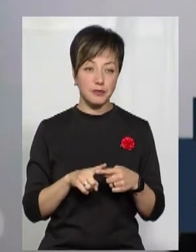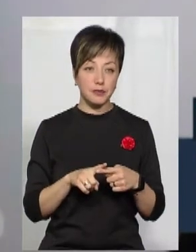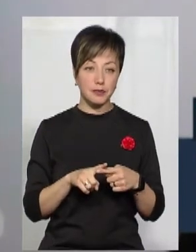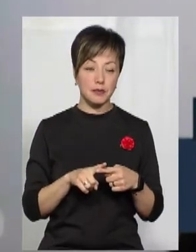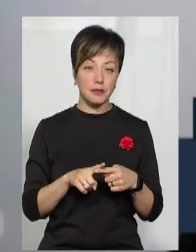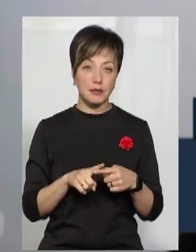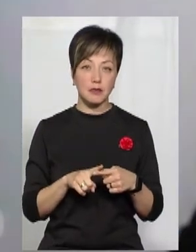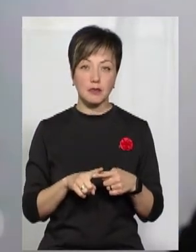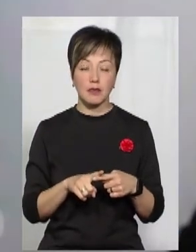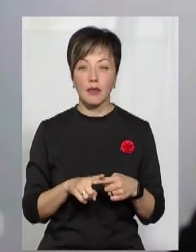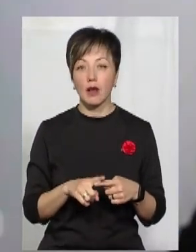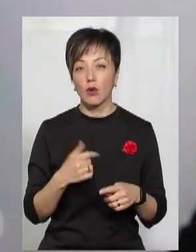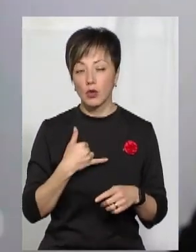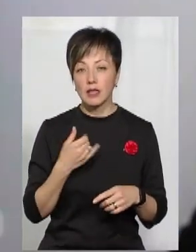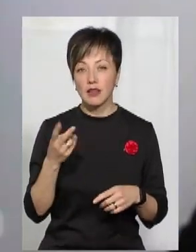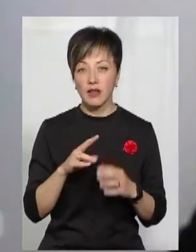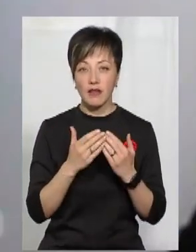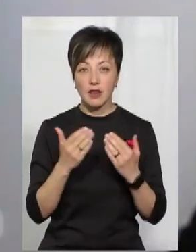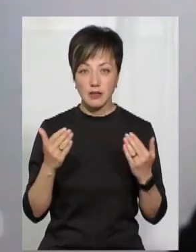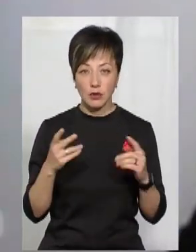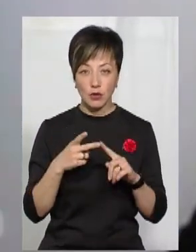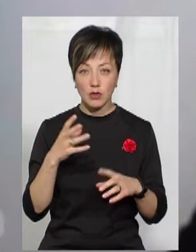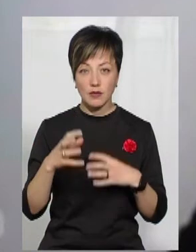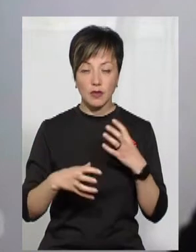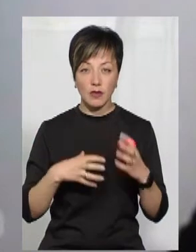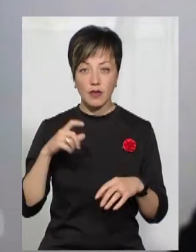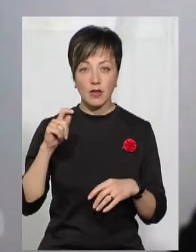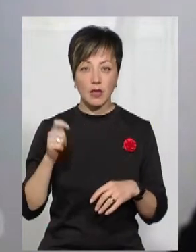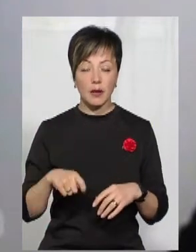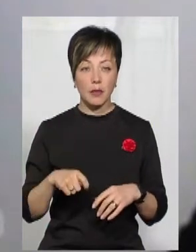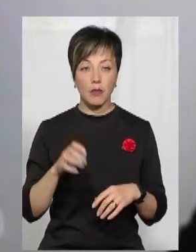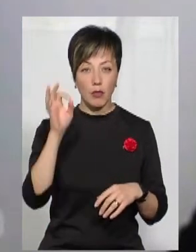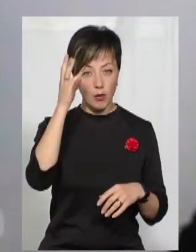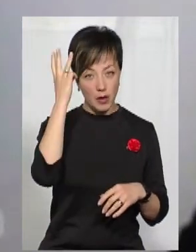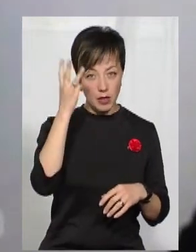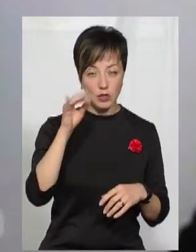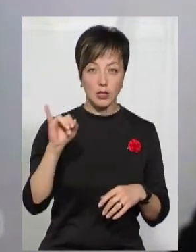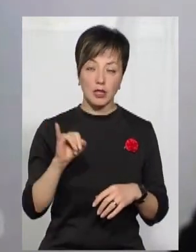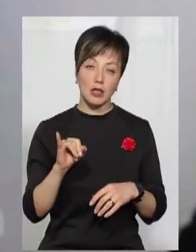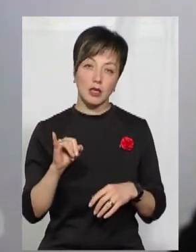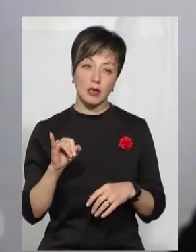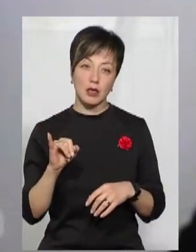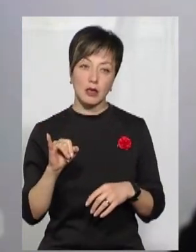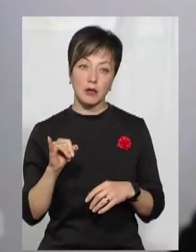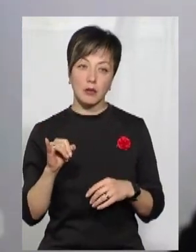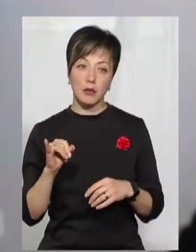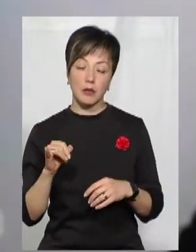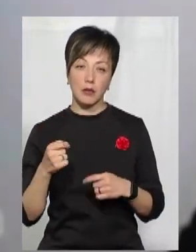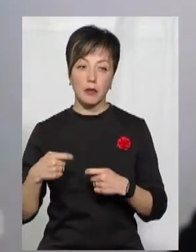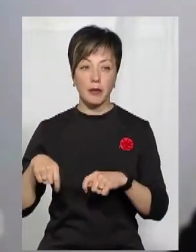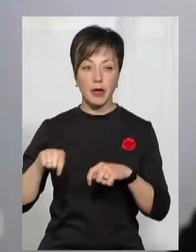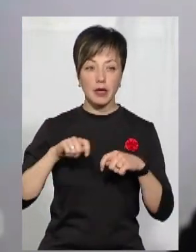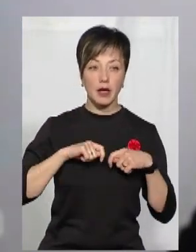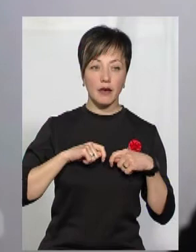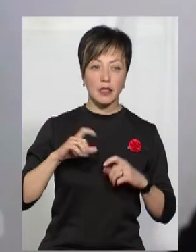дві виставки по Другій світовій війні. Це Хмельниччина у період Другої світової війни, а також виставку, яку нам передав